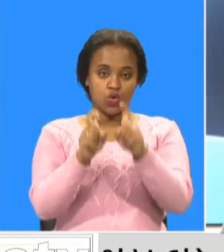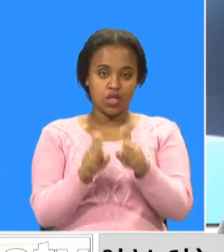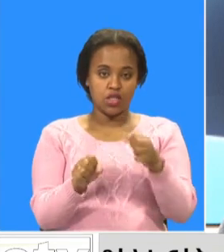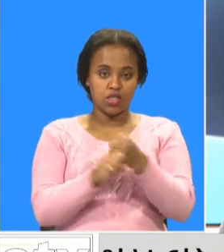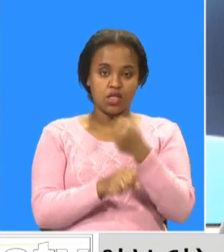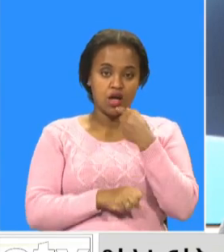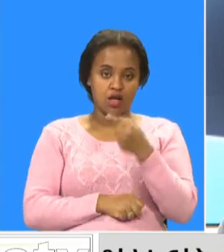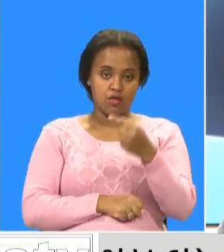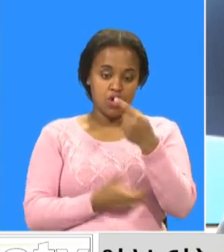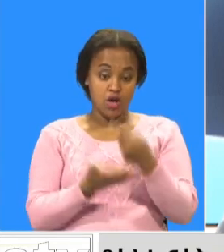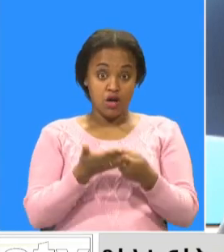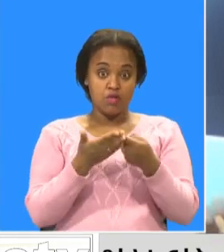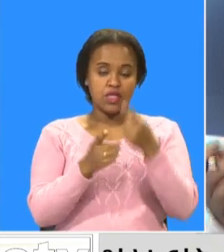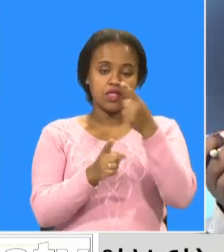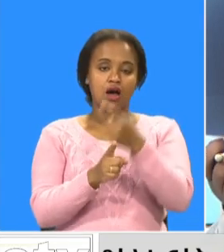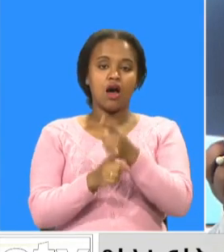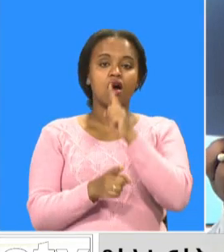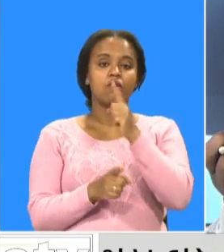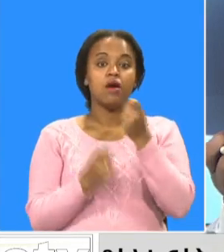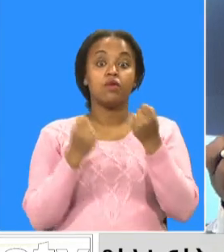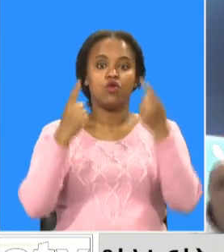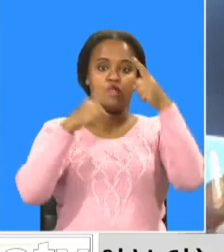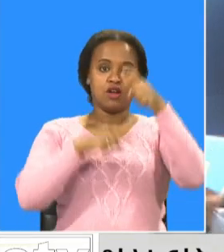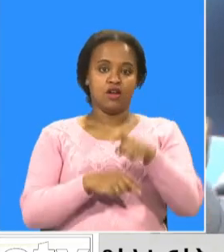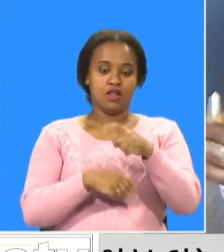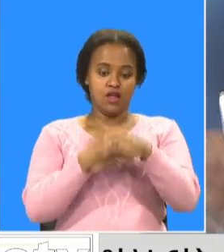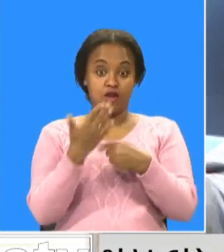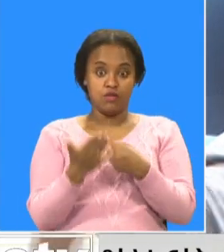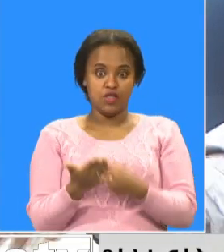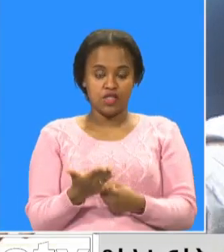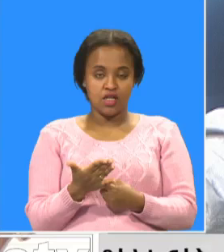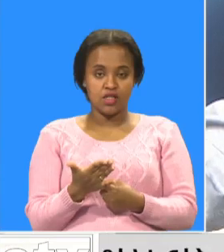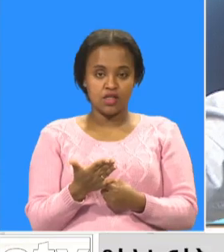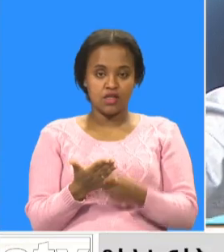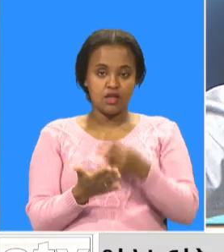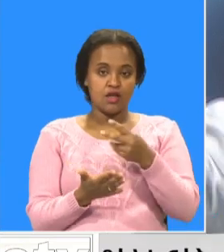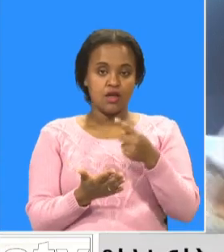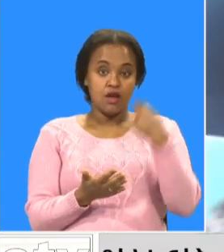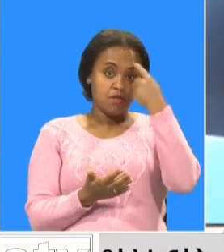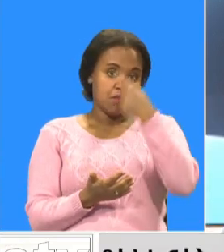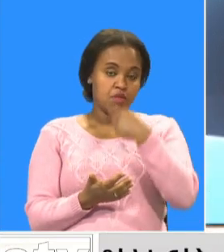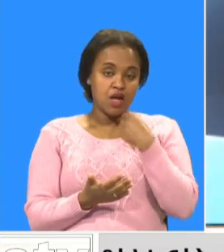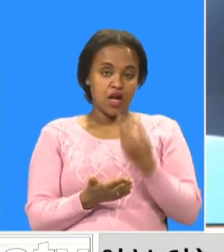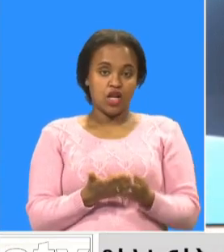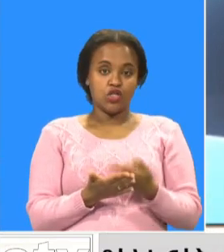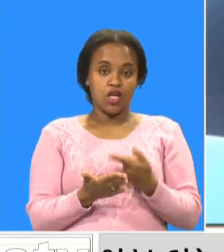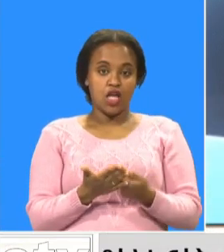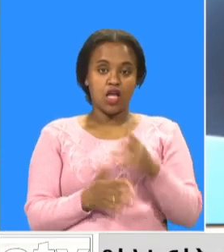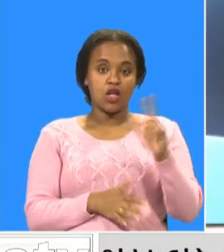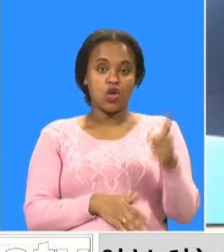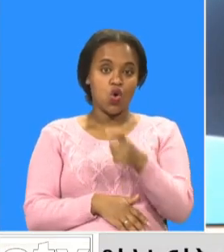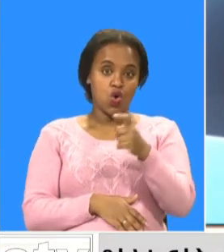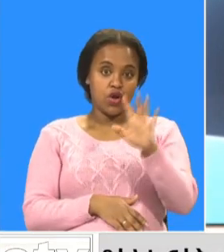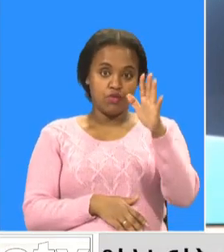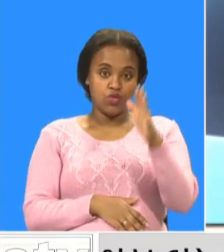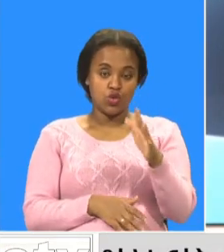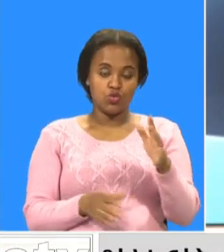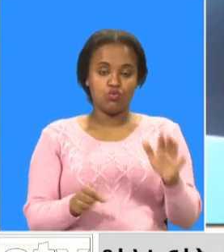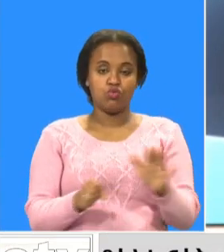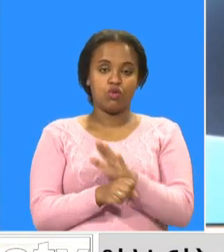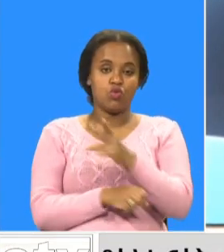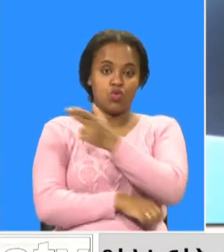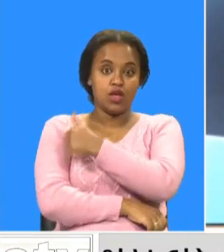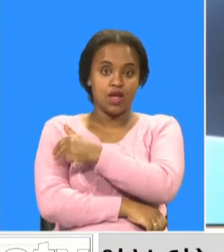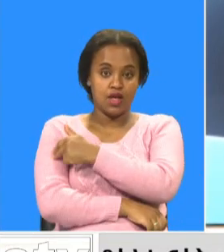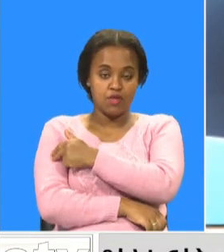ስለዚህ በዚህ አግባብ ነው መረዳት ያለብን። ስለዚህ አሁን መልካቸው ይሄ የሆነ የሚመስሉ በሙሉ